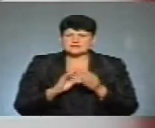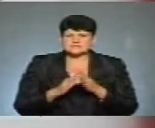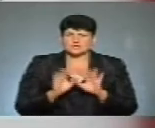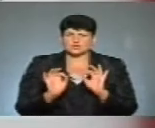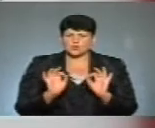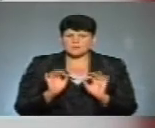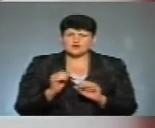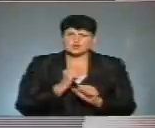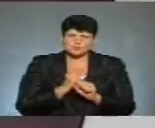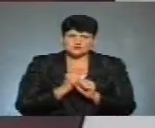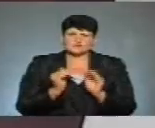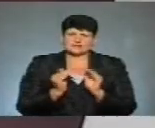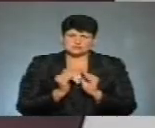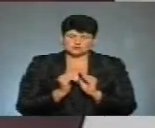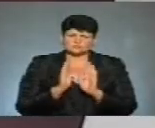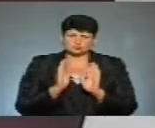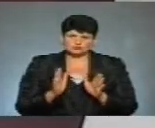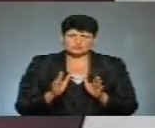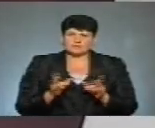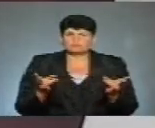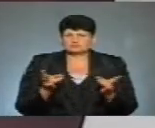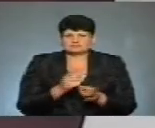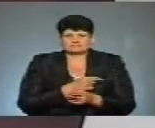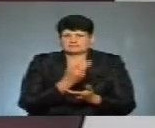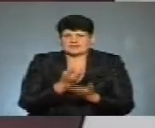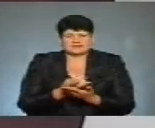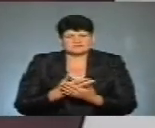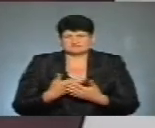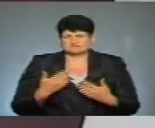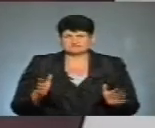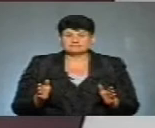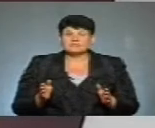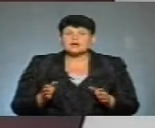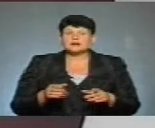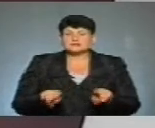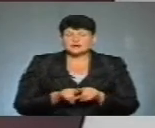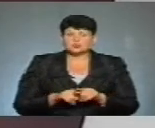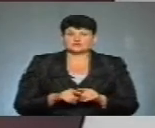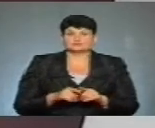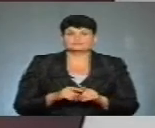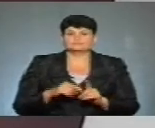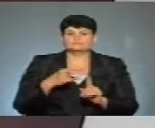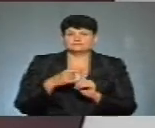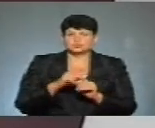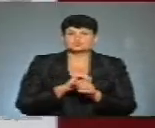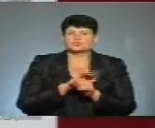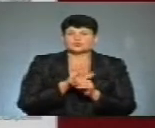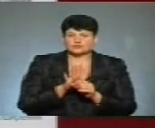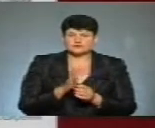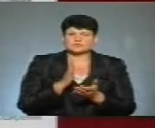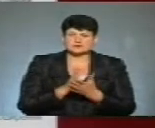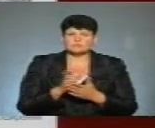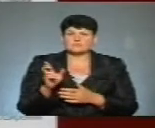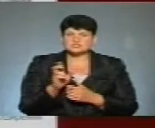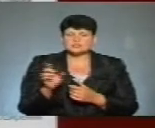нормальний, працюватиме з дому і потреби в госпіталізації немає. Також про позитивний тест на коронавірус повідомив голова